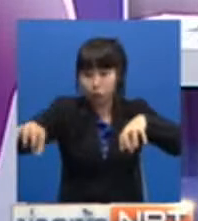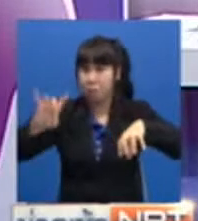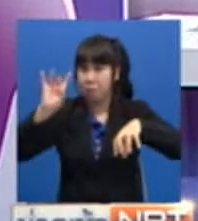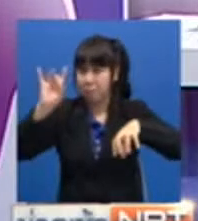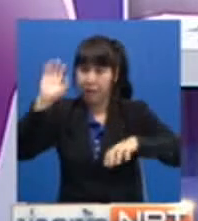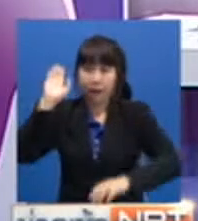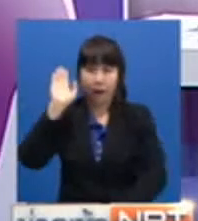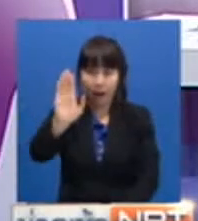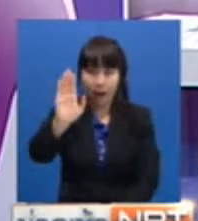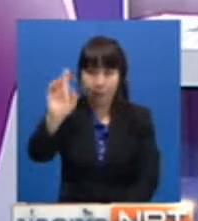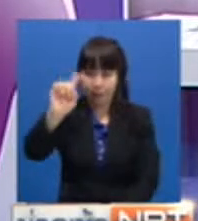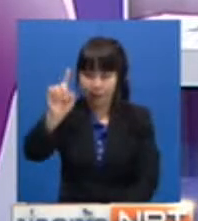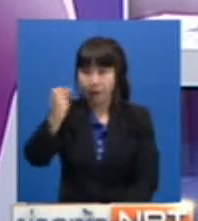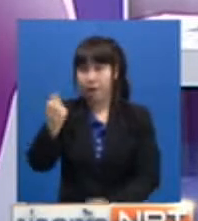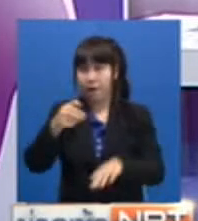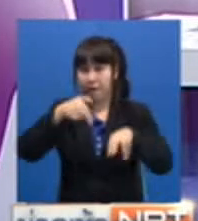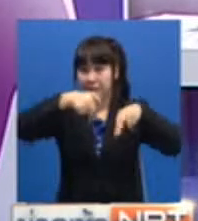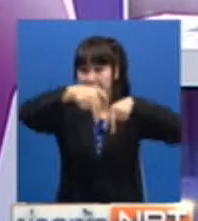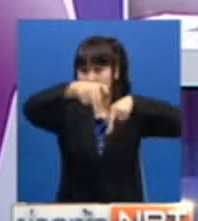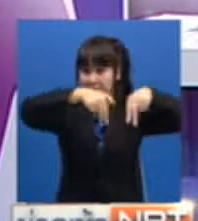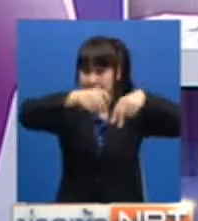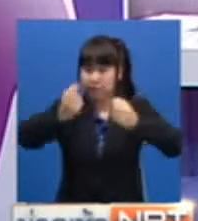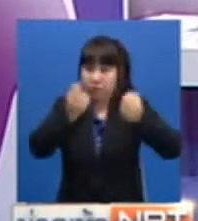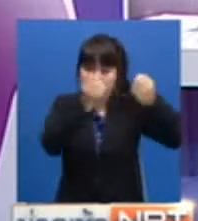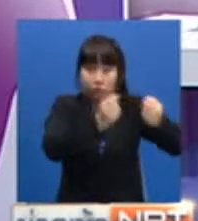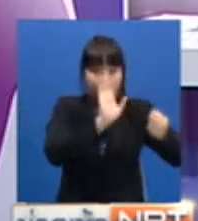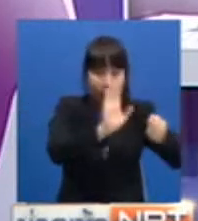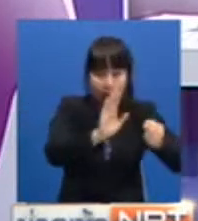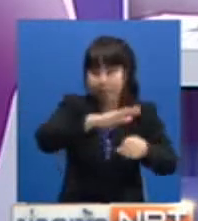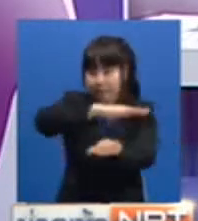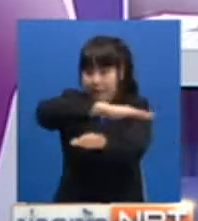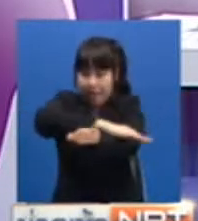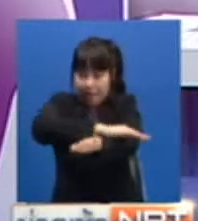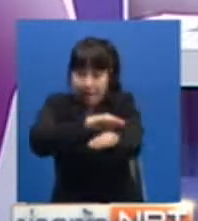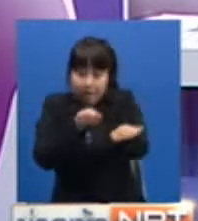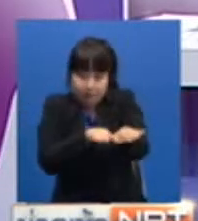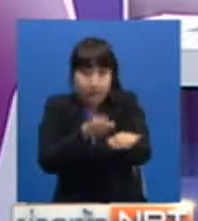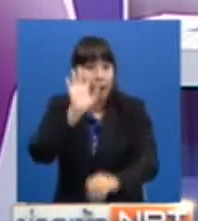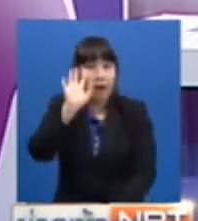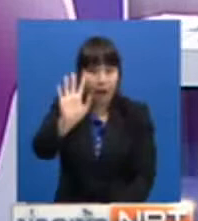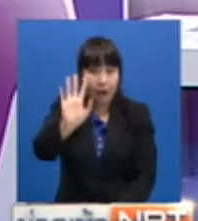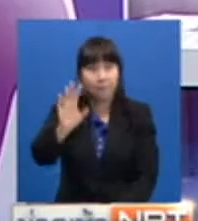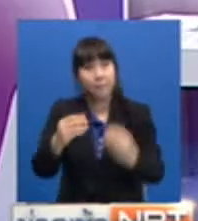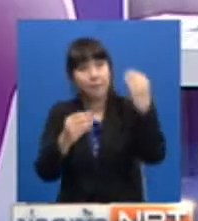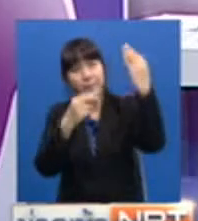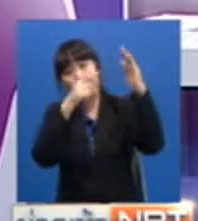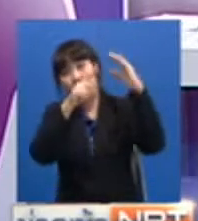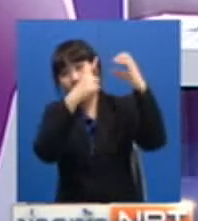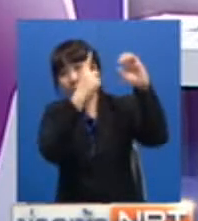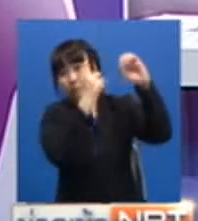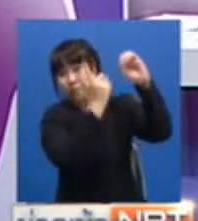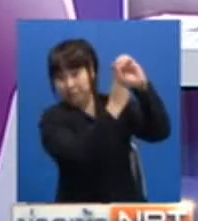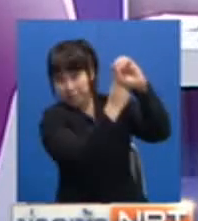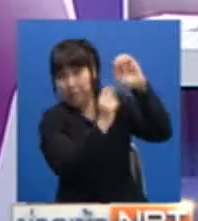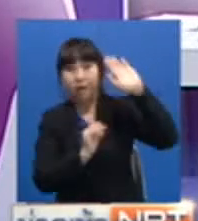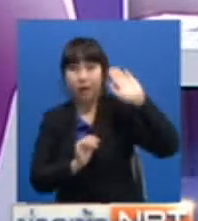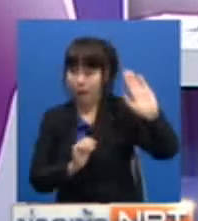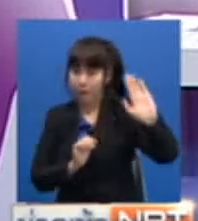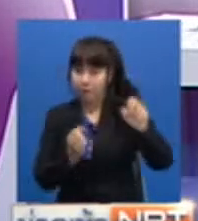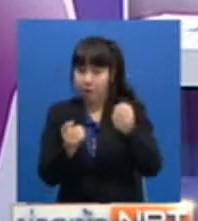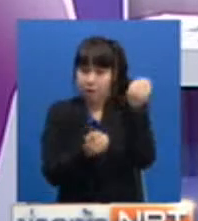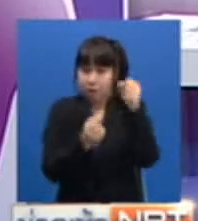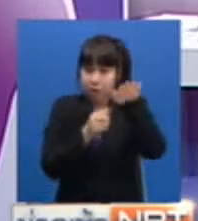ทั้งบนทางเท้าแล้วก็ในทางริมทางแยกแล้วในเขตที่มีเครื่องหมายห้ามจอดด้วยจอดซ้อนคันกันก็ไม่ได้นะคะนอก